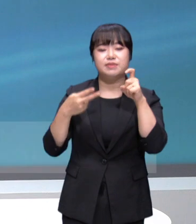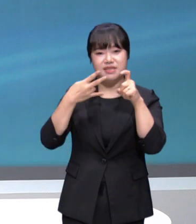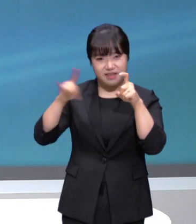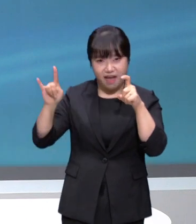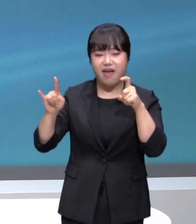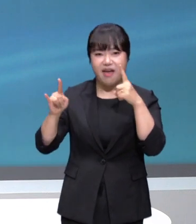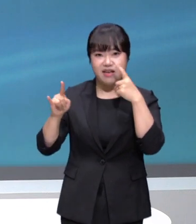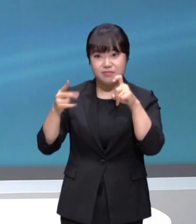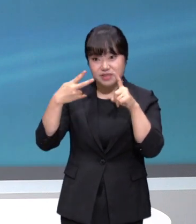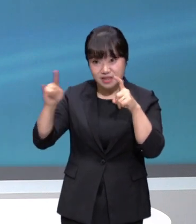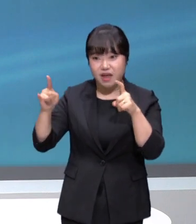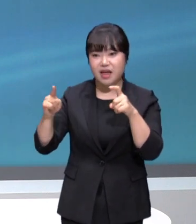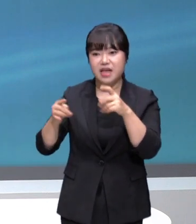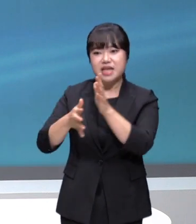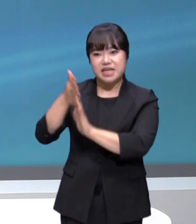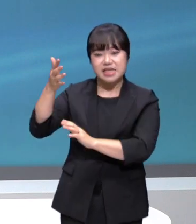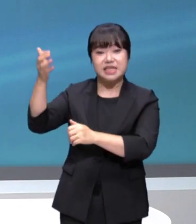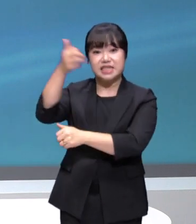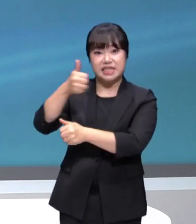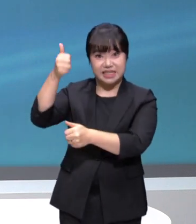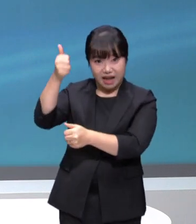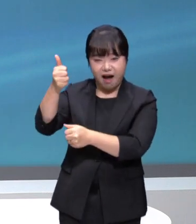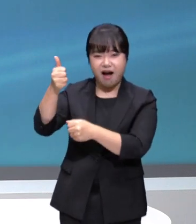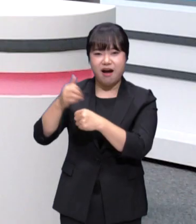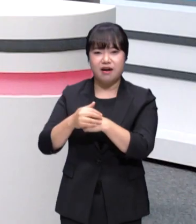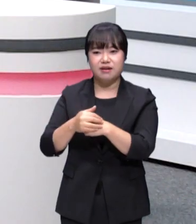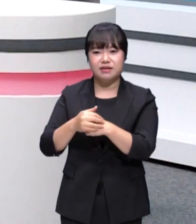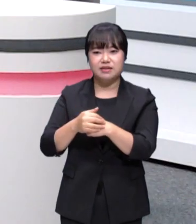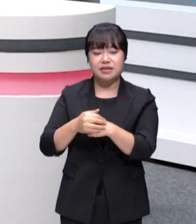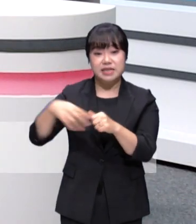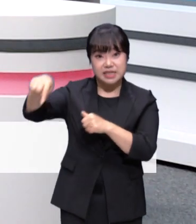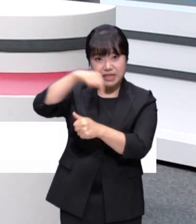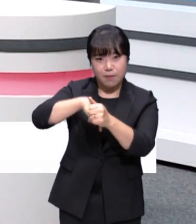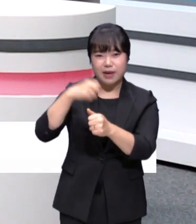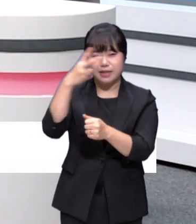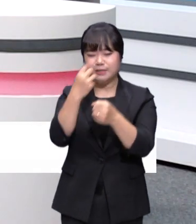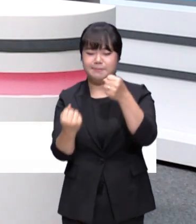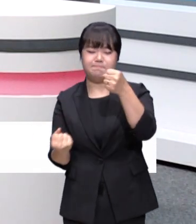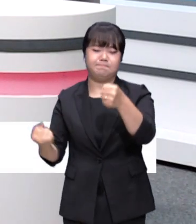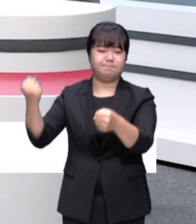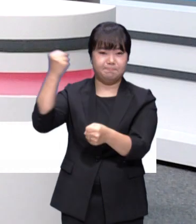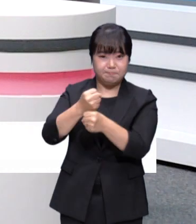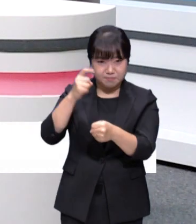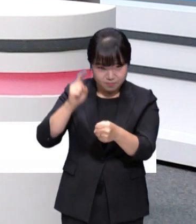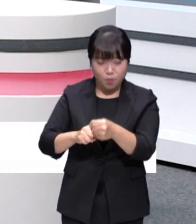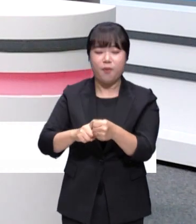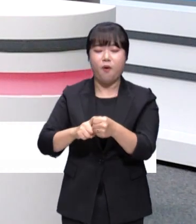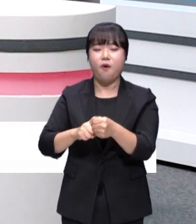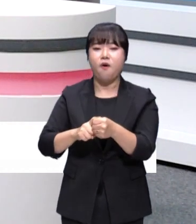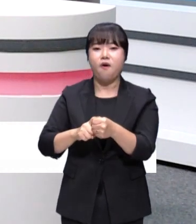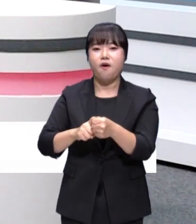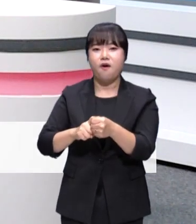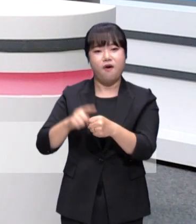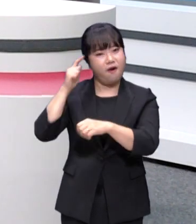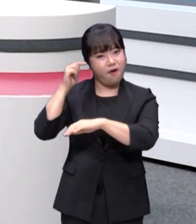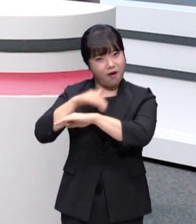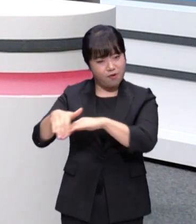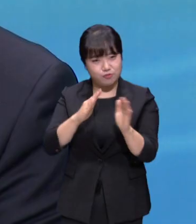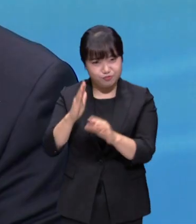서울시의장에 오른 김영기 시의장. 비정상화를 정상화하는 서울시의회가 되겠다고